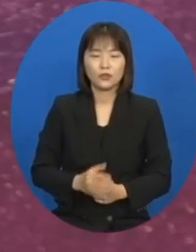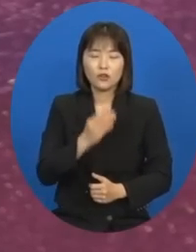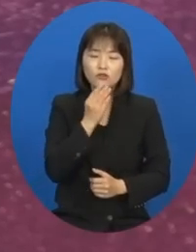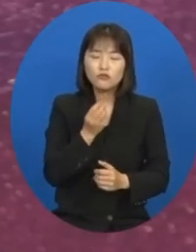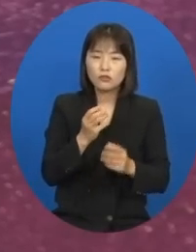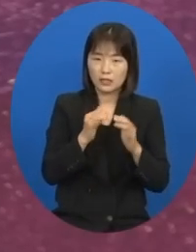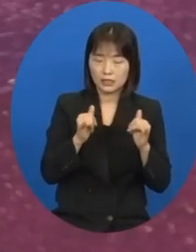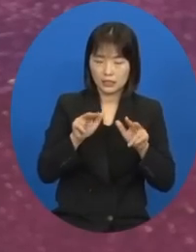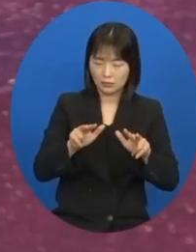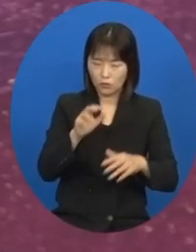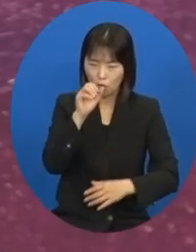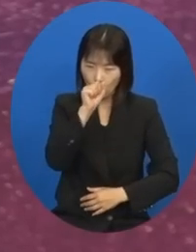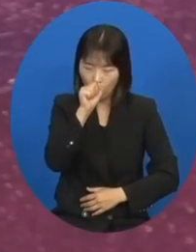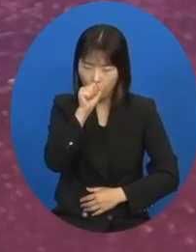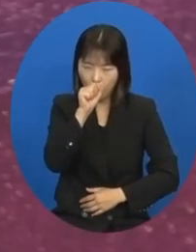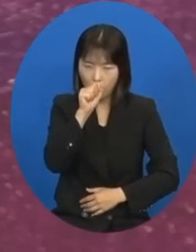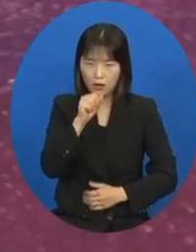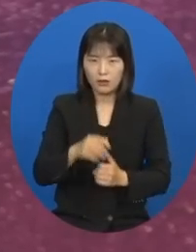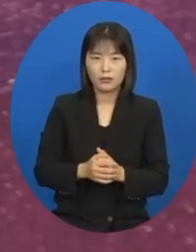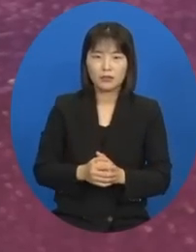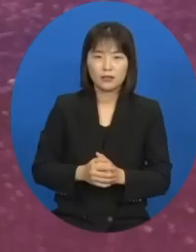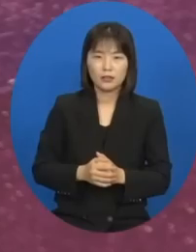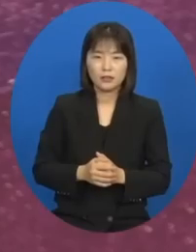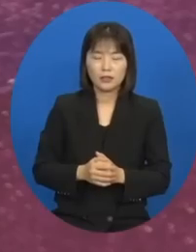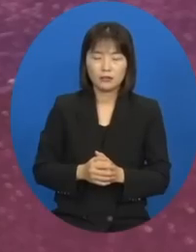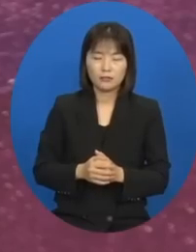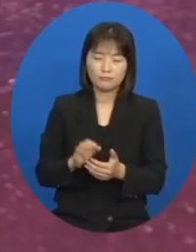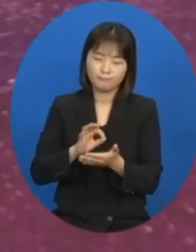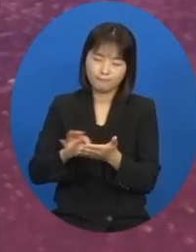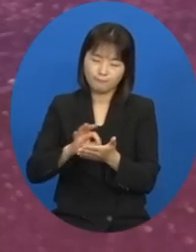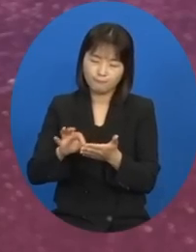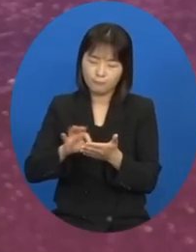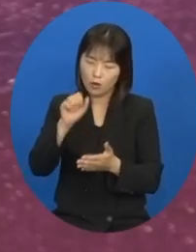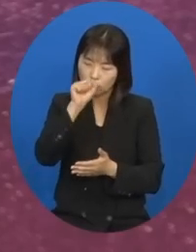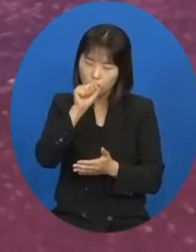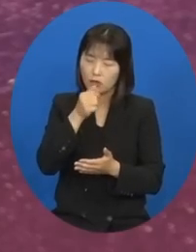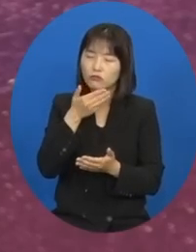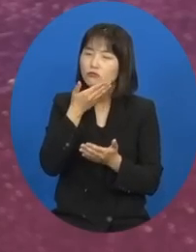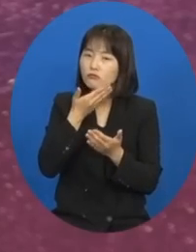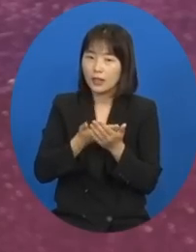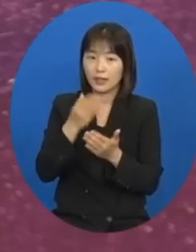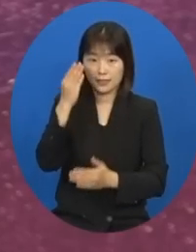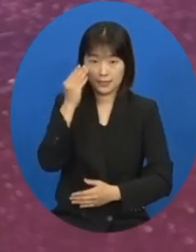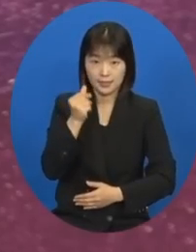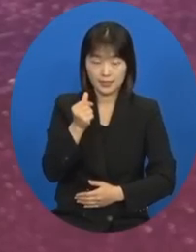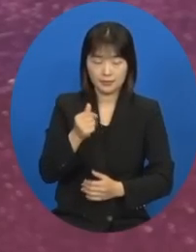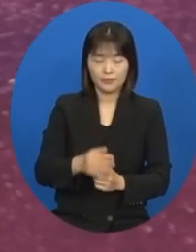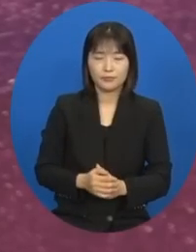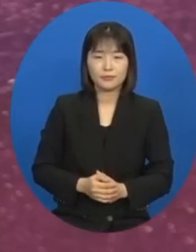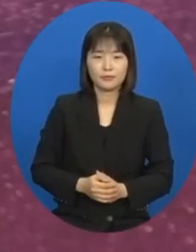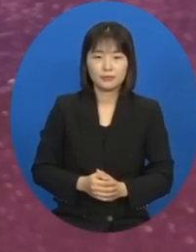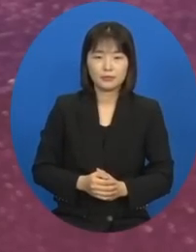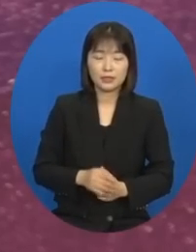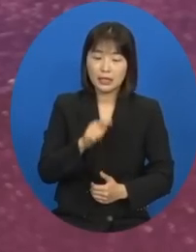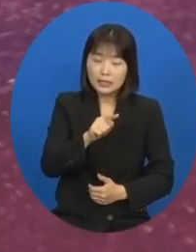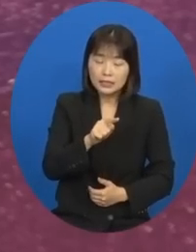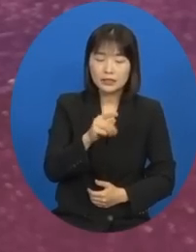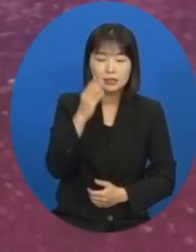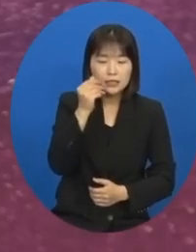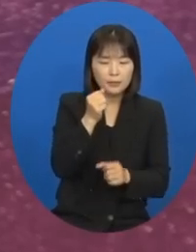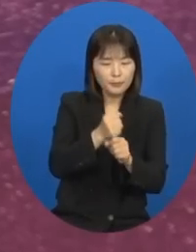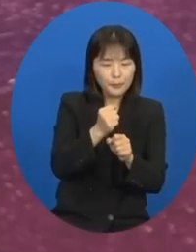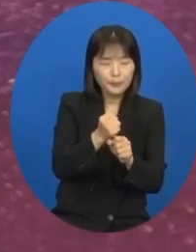좋아하고 아주 즐겨 사용하는 기름이고 귀한 기름이에요 그런데이 올리브 기름을 만들기